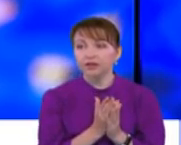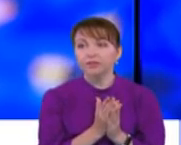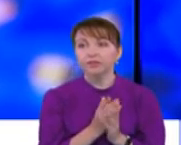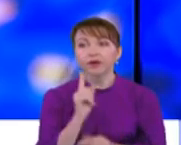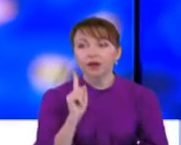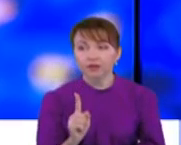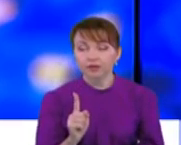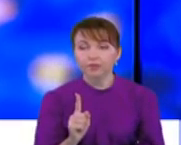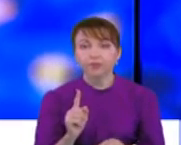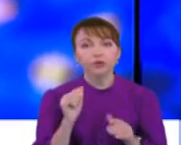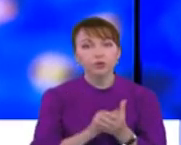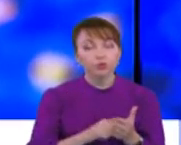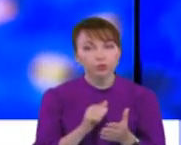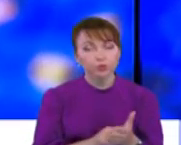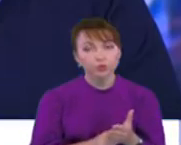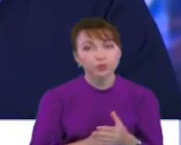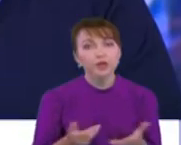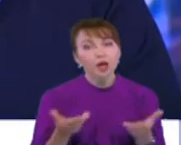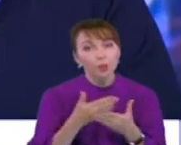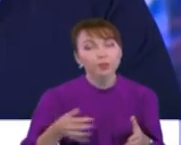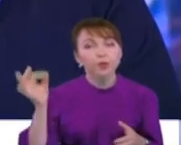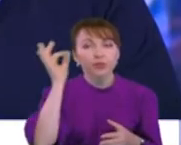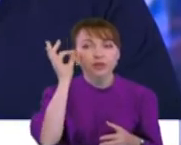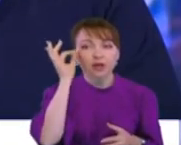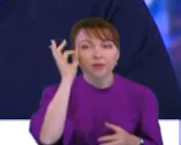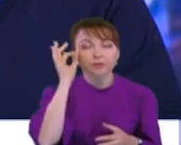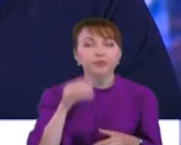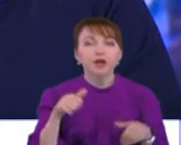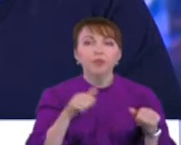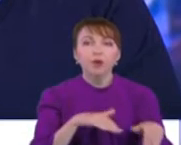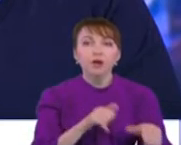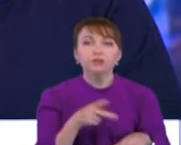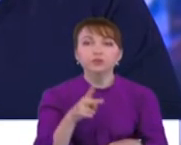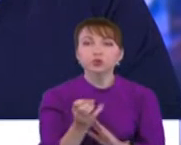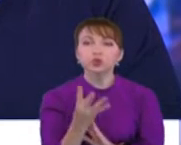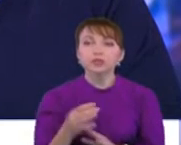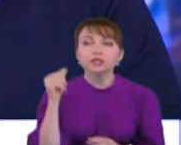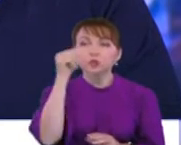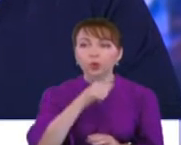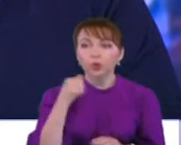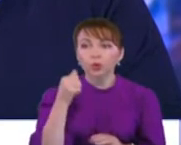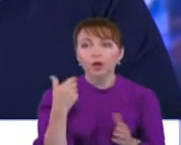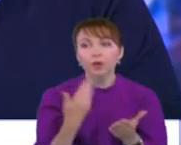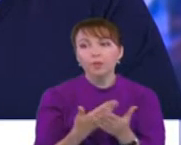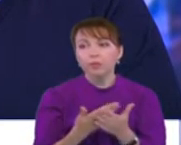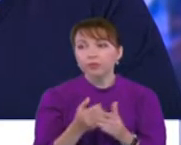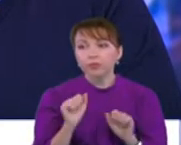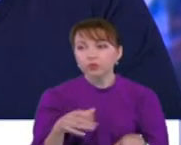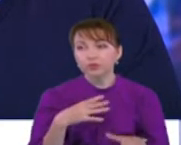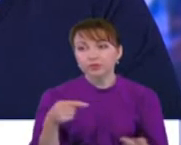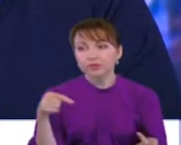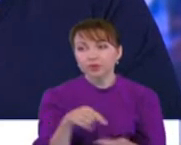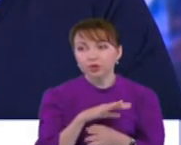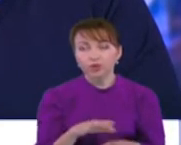але. Тому що ми пам'ятаємо, парад 14-го року, мабуть, дуже недоречний